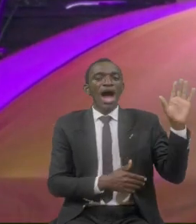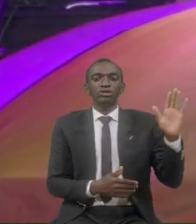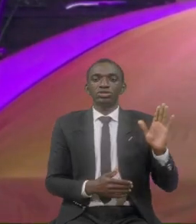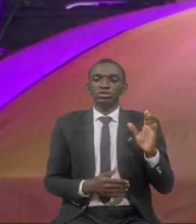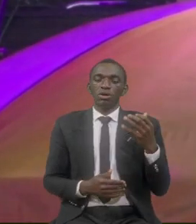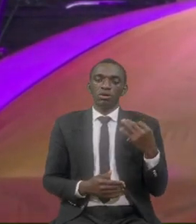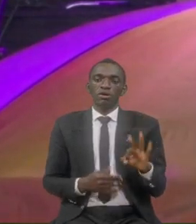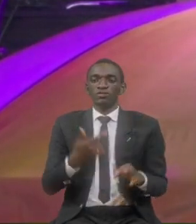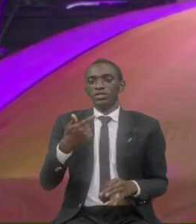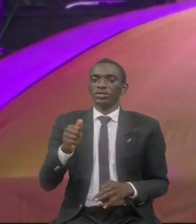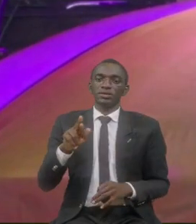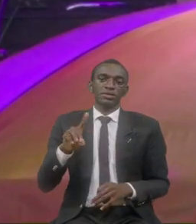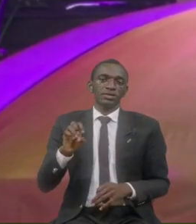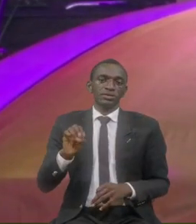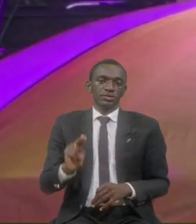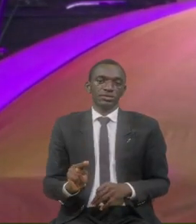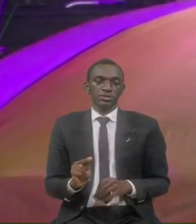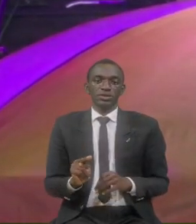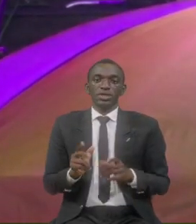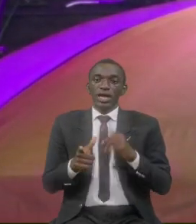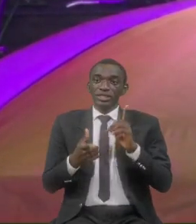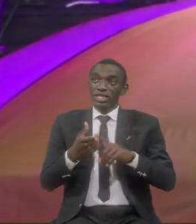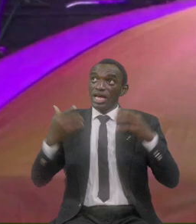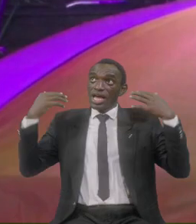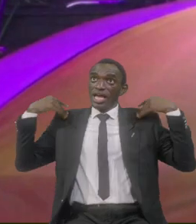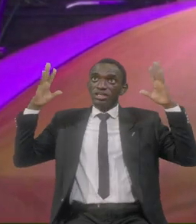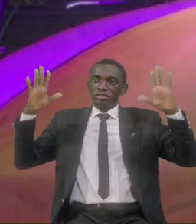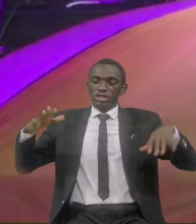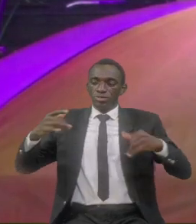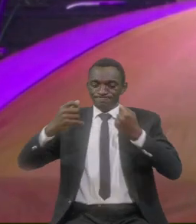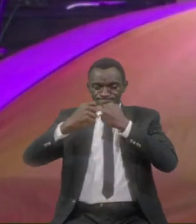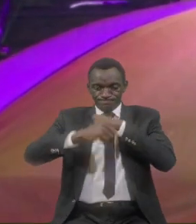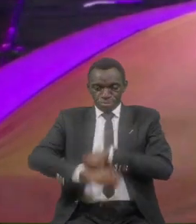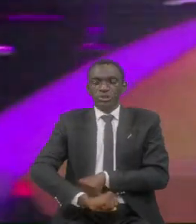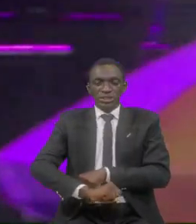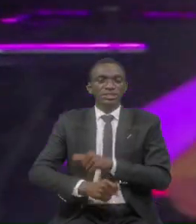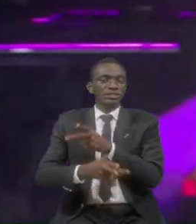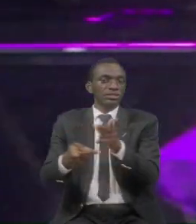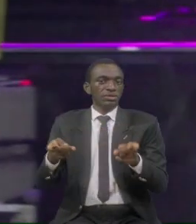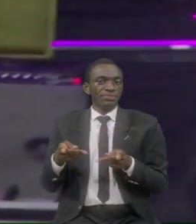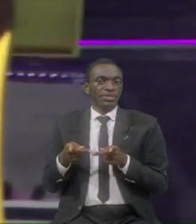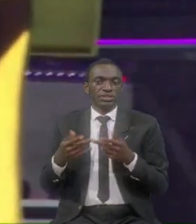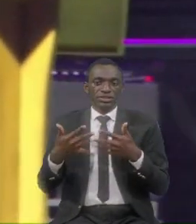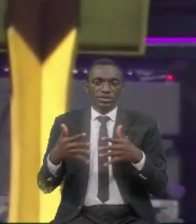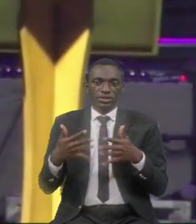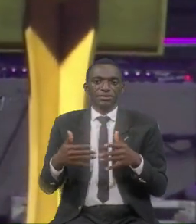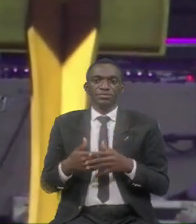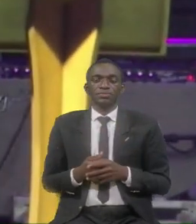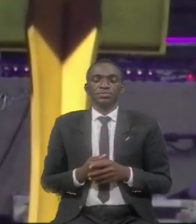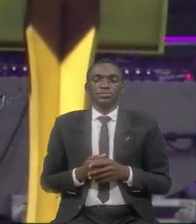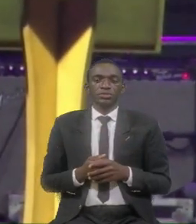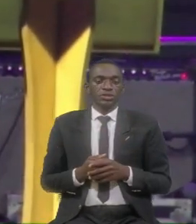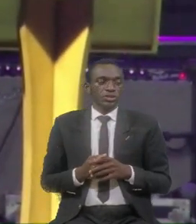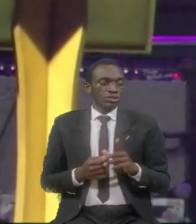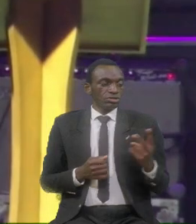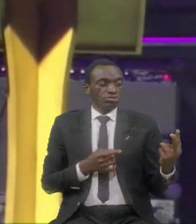sa hardin sa tanan. And an angel was kept at the gate. Ug ang anghel sa Dios may nagbantay sa pultahan. They were not